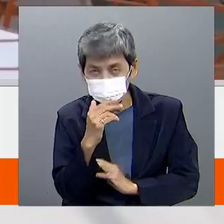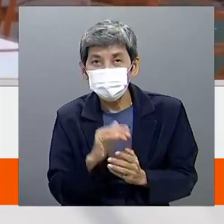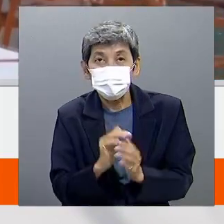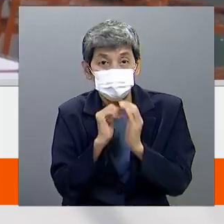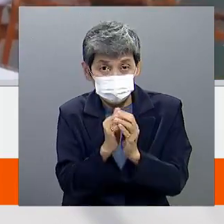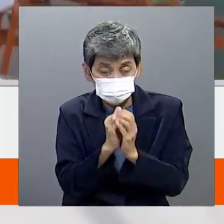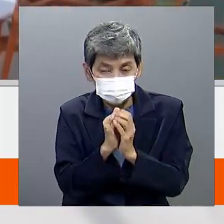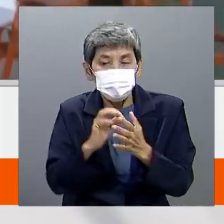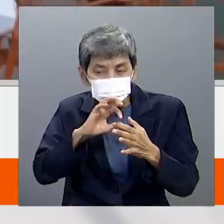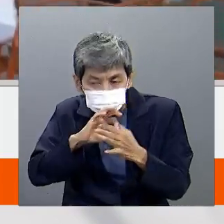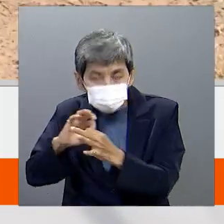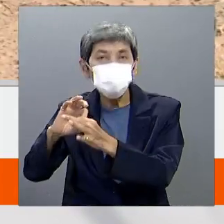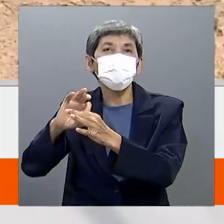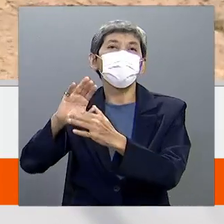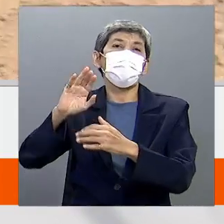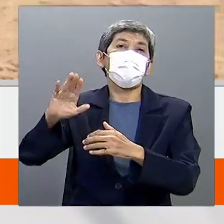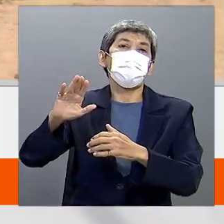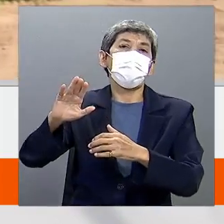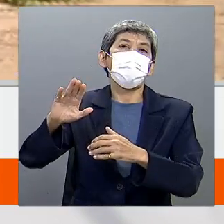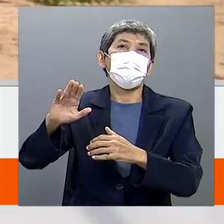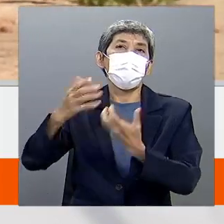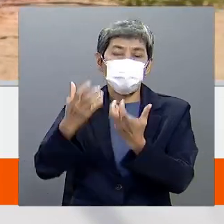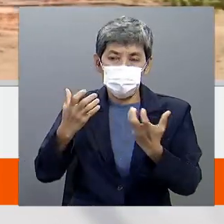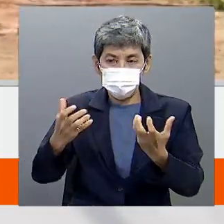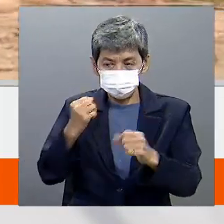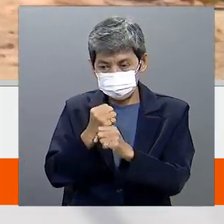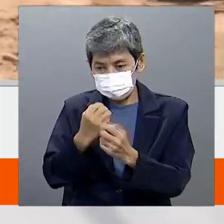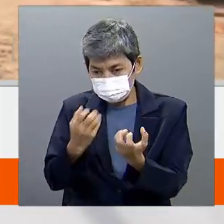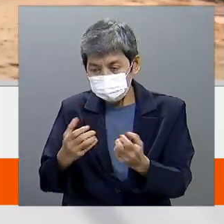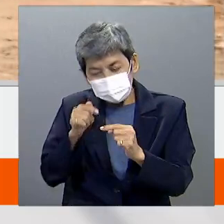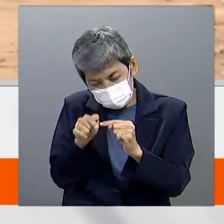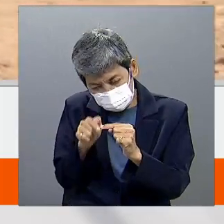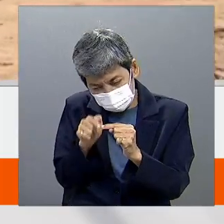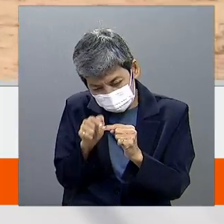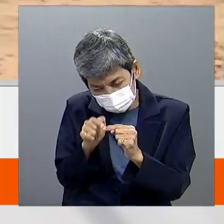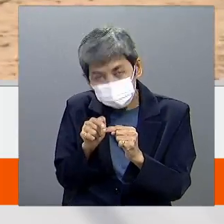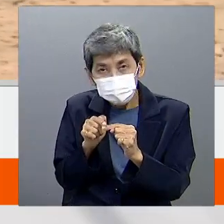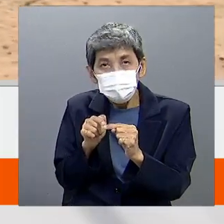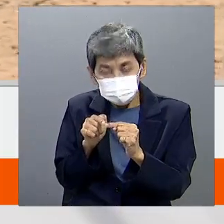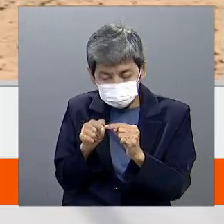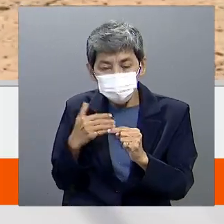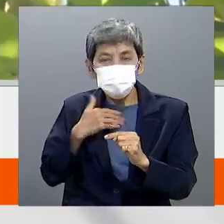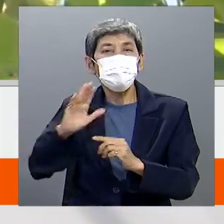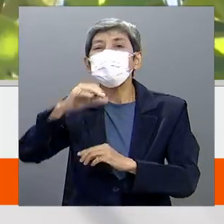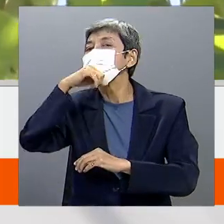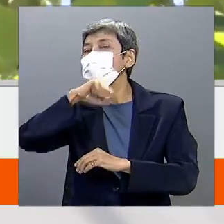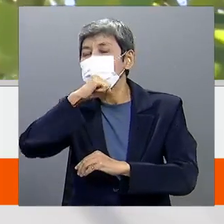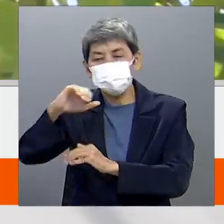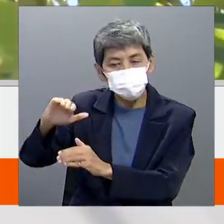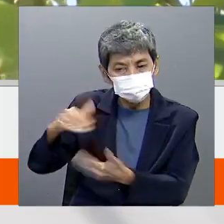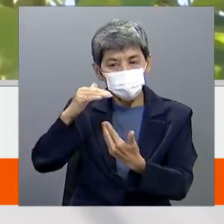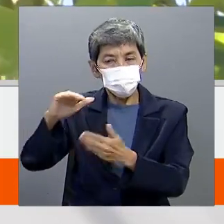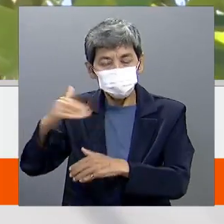าเซมิคอนดักเตอร์และชิ้นส่วนอิเล็กทรอนิกส์บางส่วนนะครับจากไต้หวันนะครับเพราะส่ว